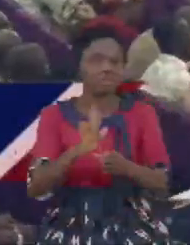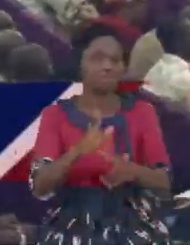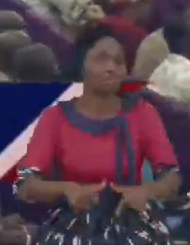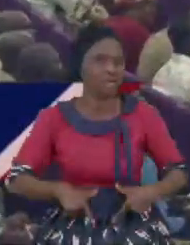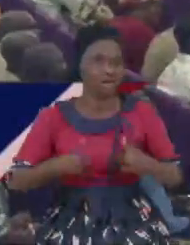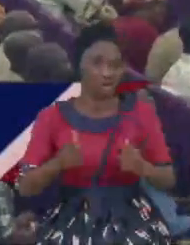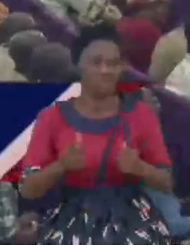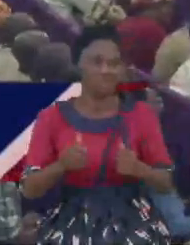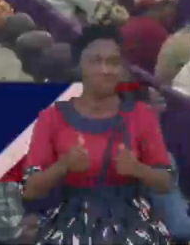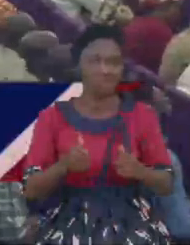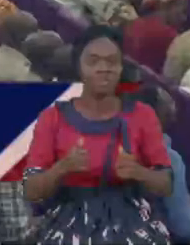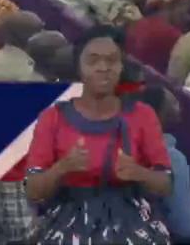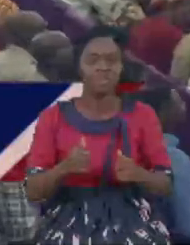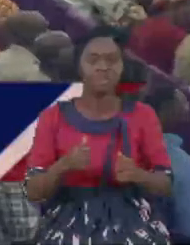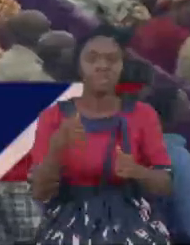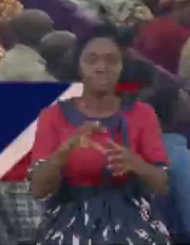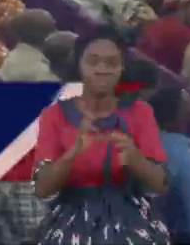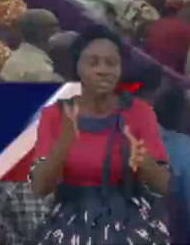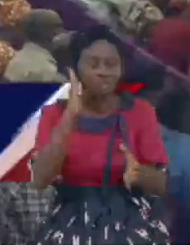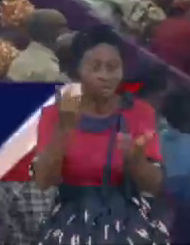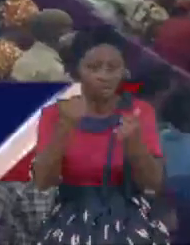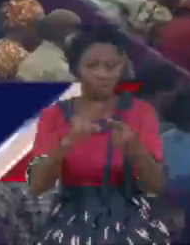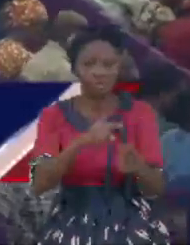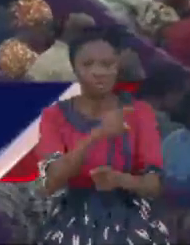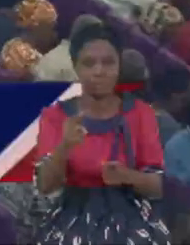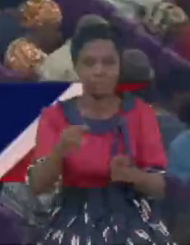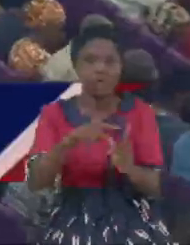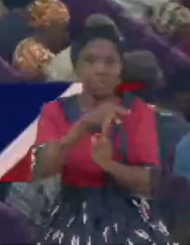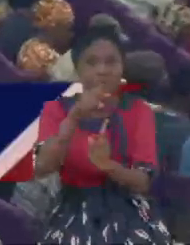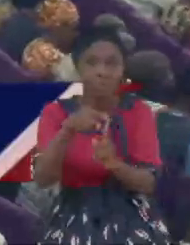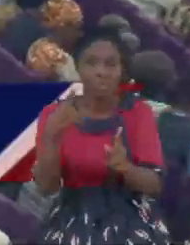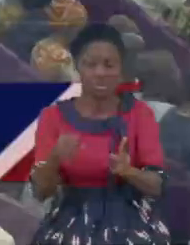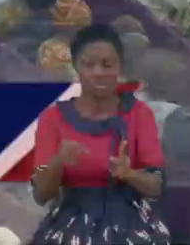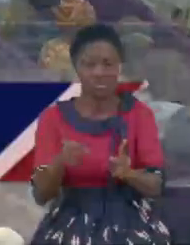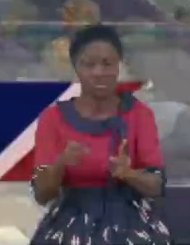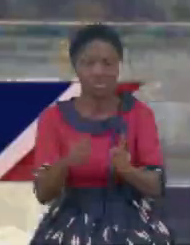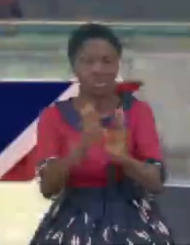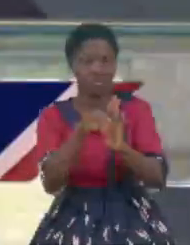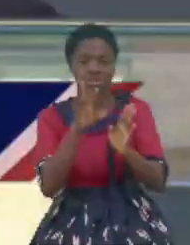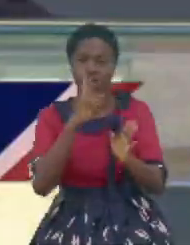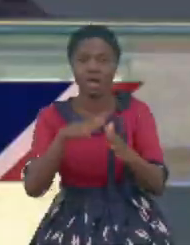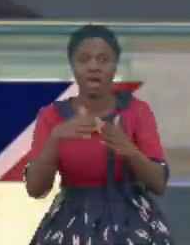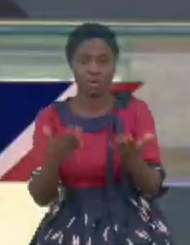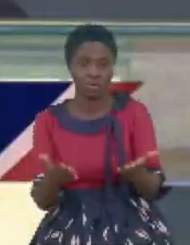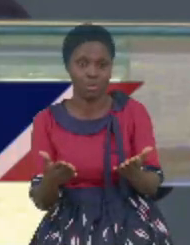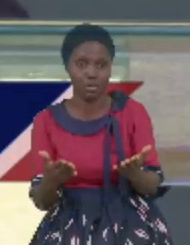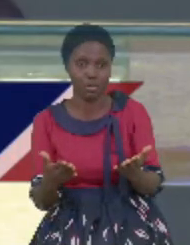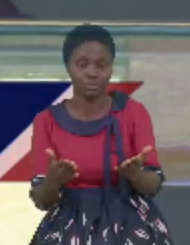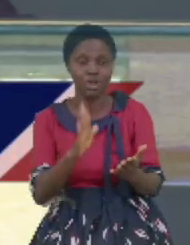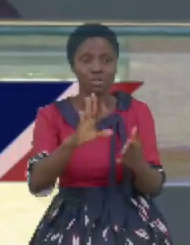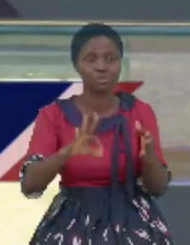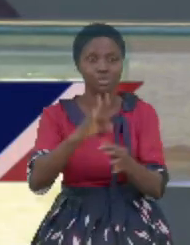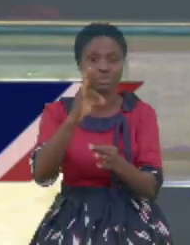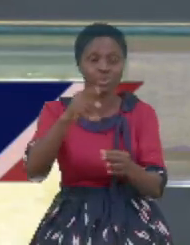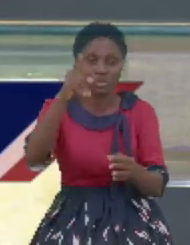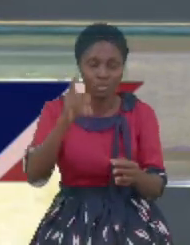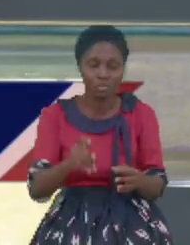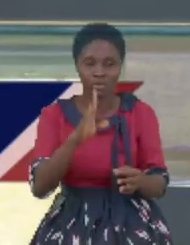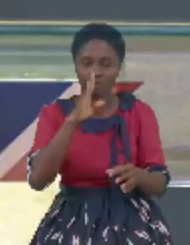pour vous. Il y aura de grandes choses pour vous. Mais voyez, lorsque les portes sont ouvertes et qu'il y a la